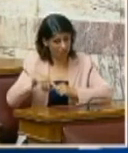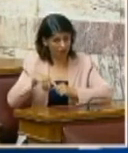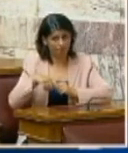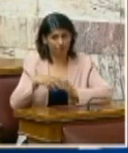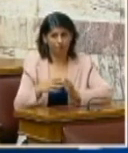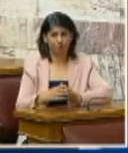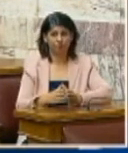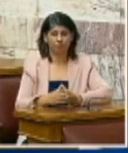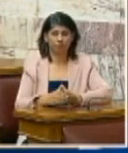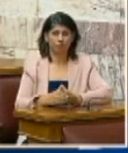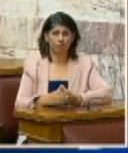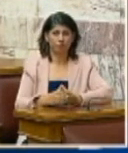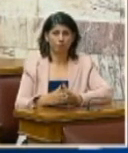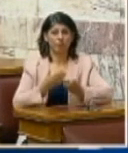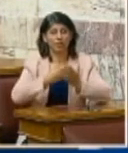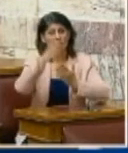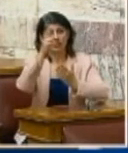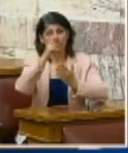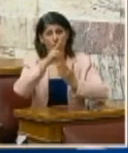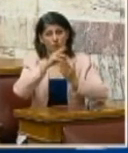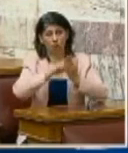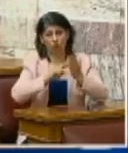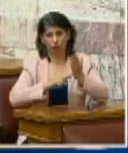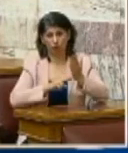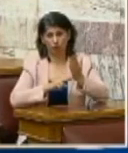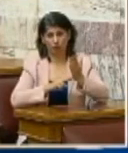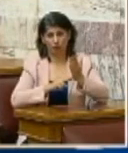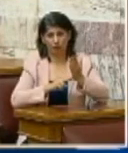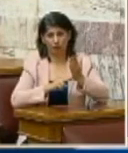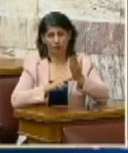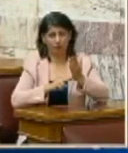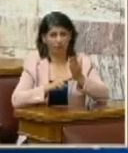στα πρωτοσέλιδα, στα πρωτοσέλιδα